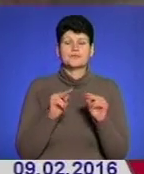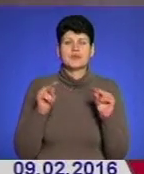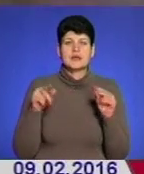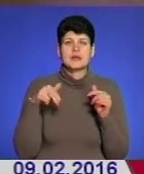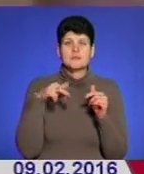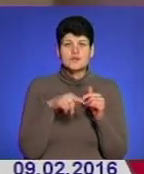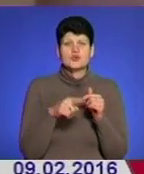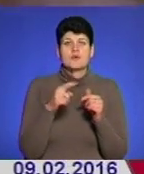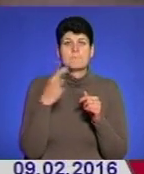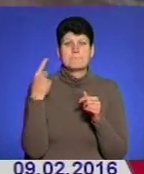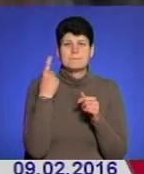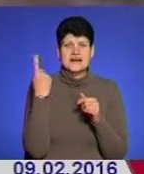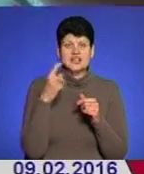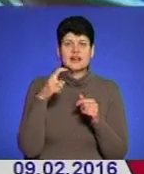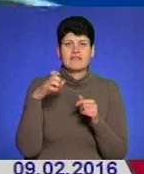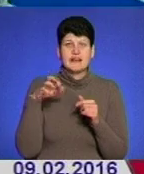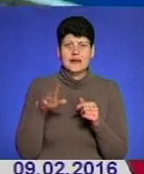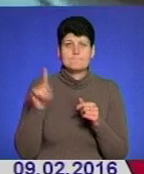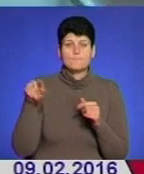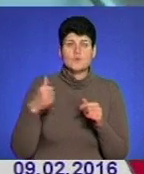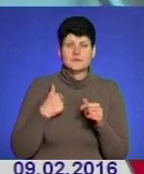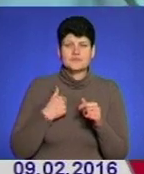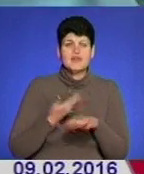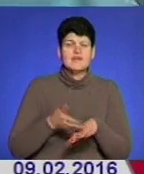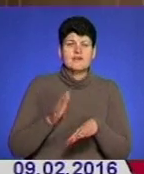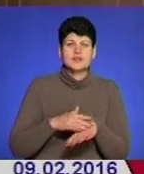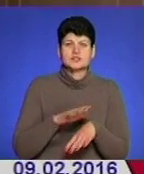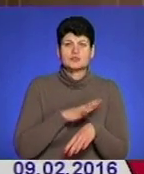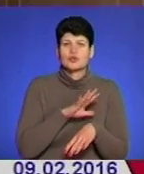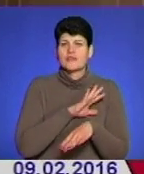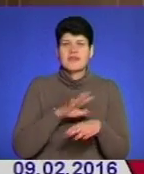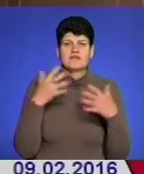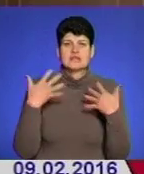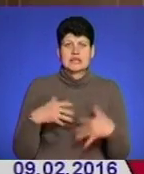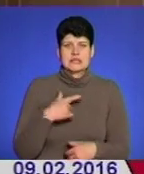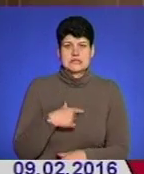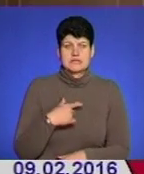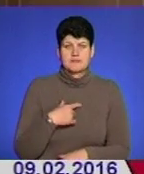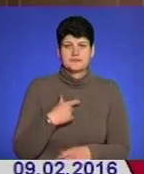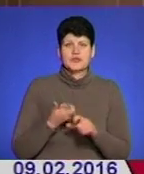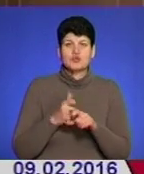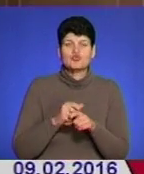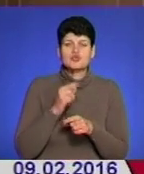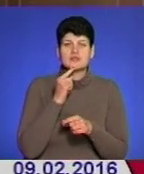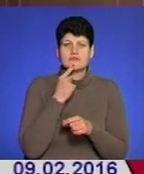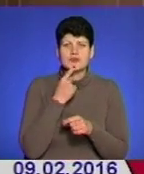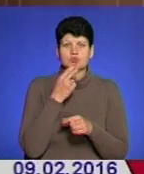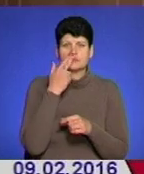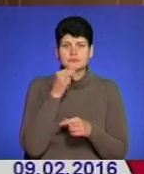під час першої хвилі мобілізації. Каже, найважче в тих умовах – не втратити себе. Дуже важко адаптуватися